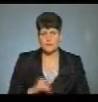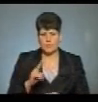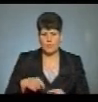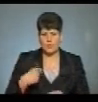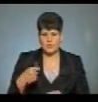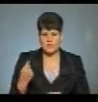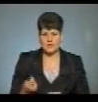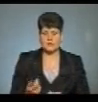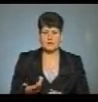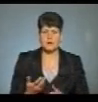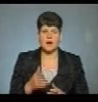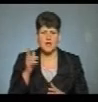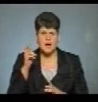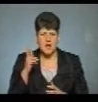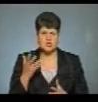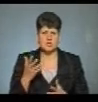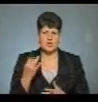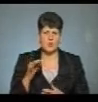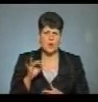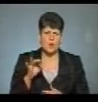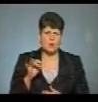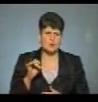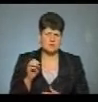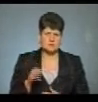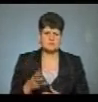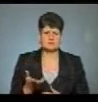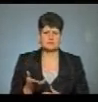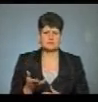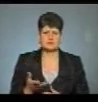прошу, йогурти беріть собі, йогурти.